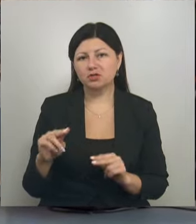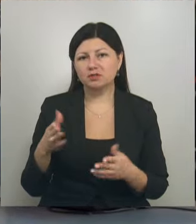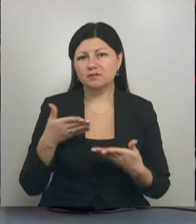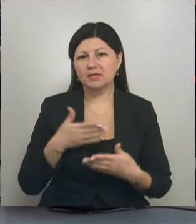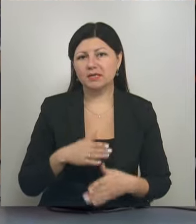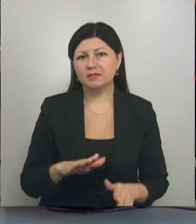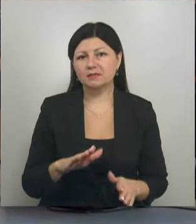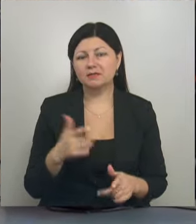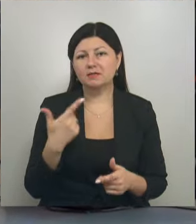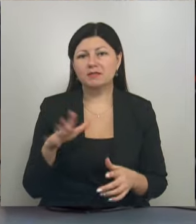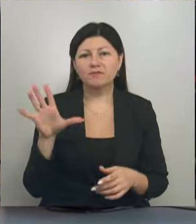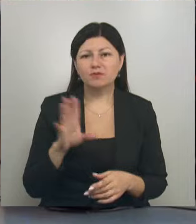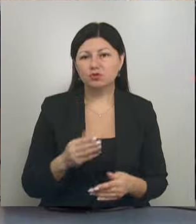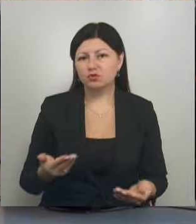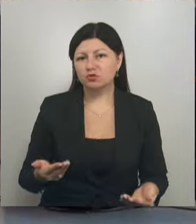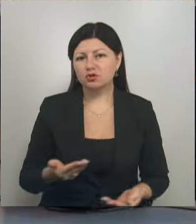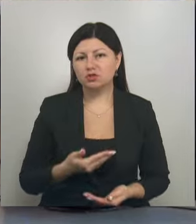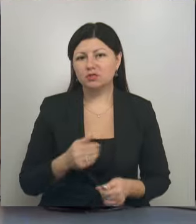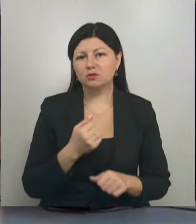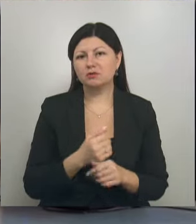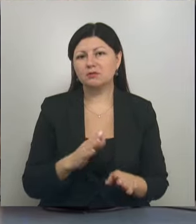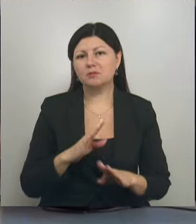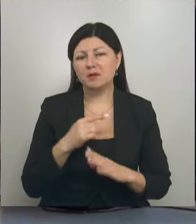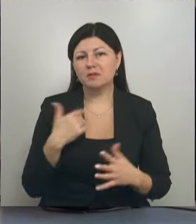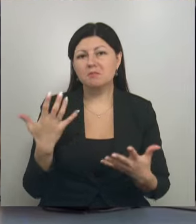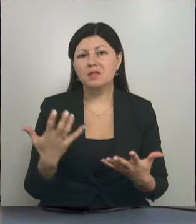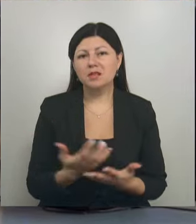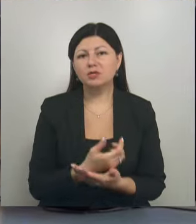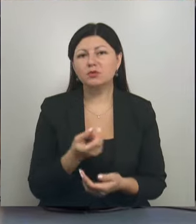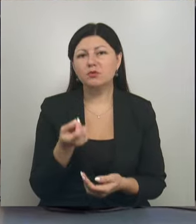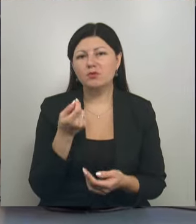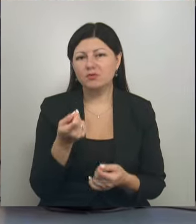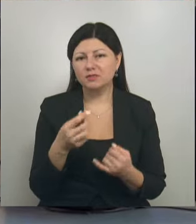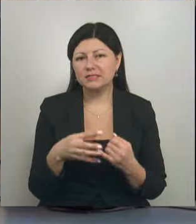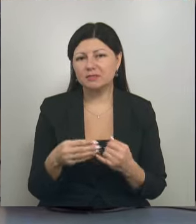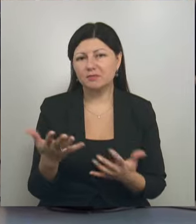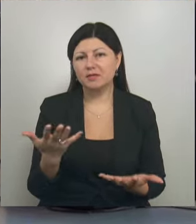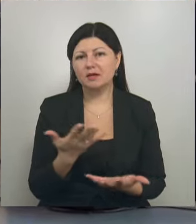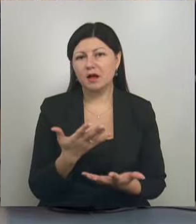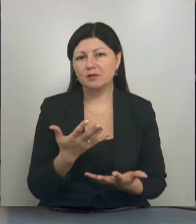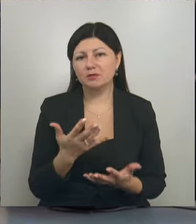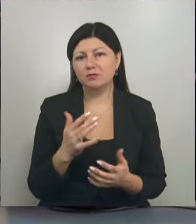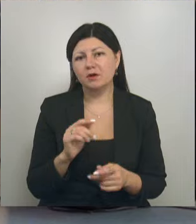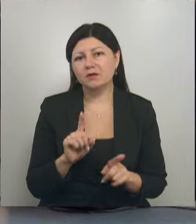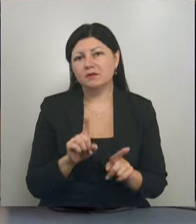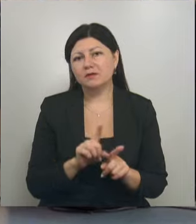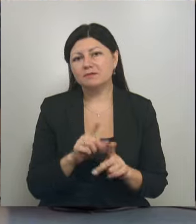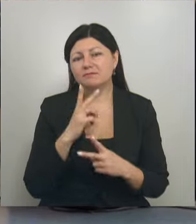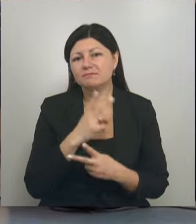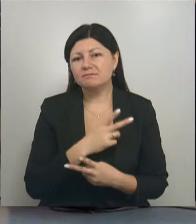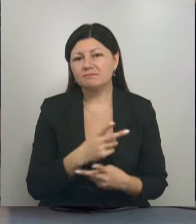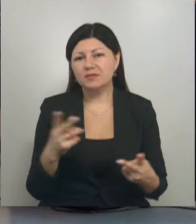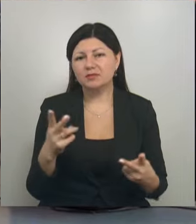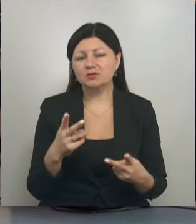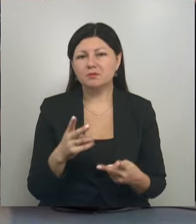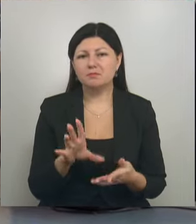родиться, где на всю жизнь до смерти мы нашли ту горсть земли, которая годится, чтобы видеть в ней